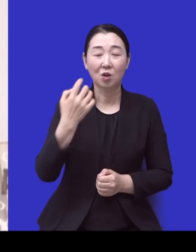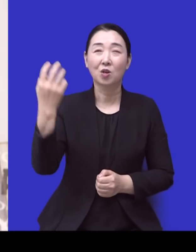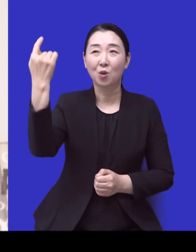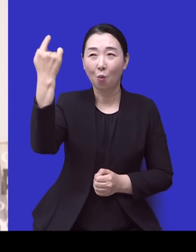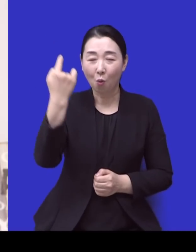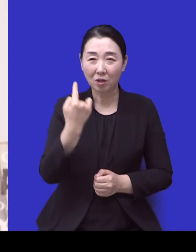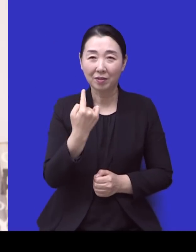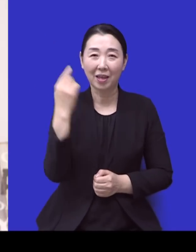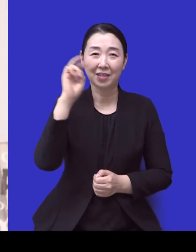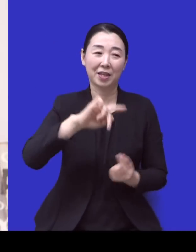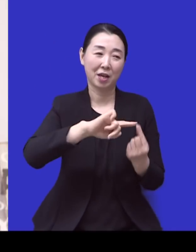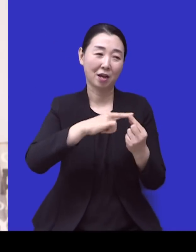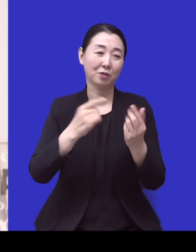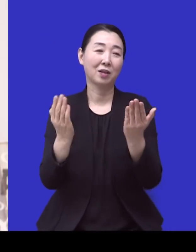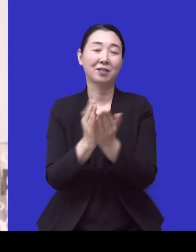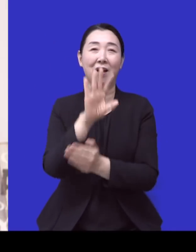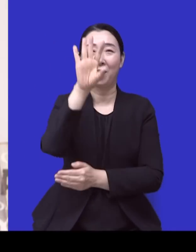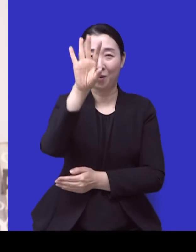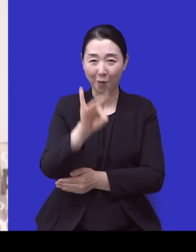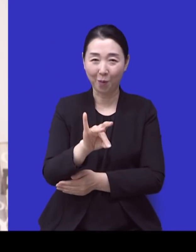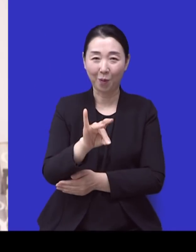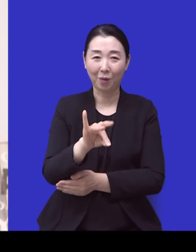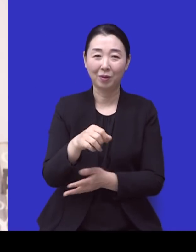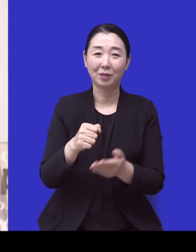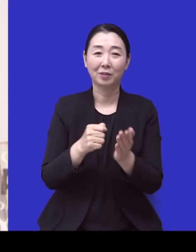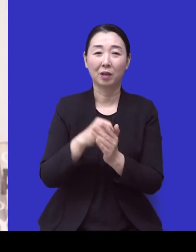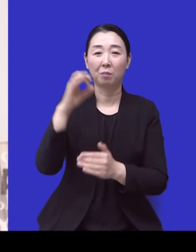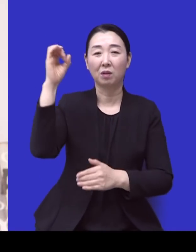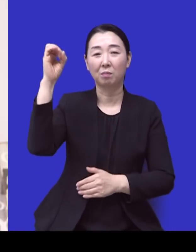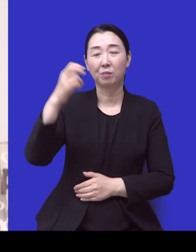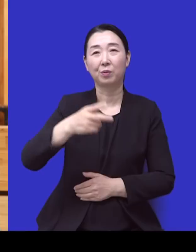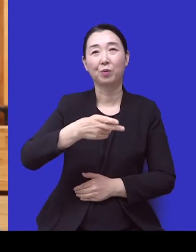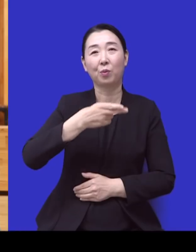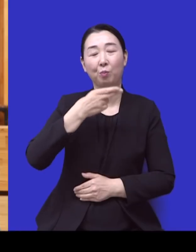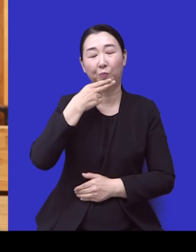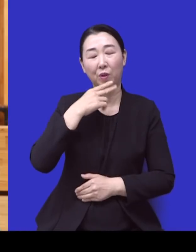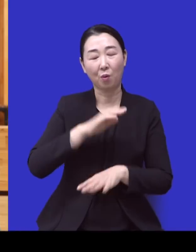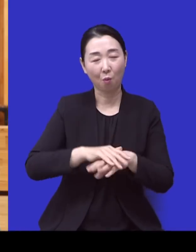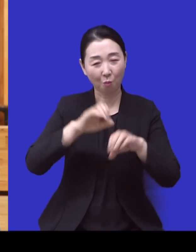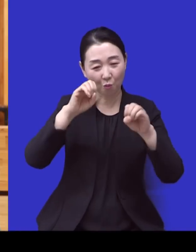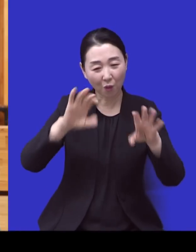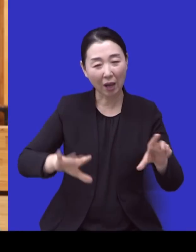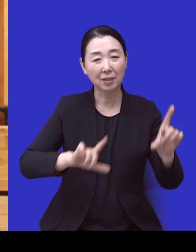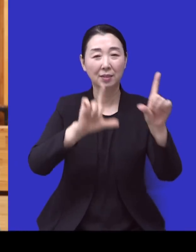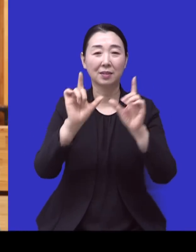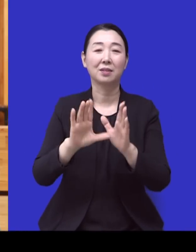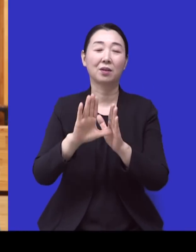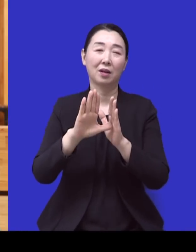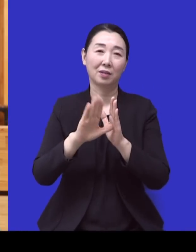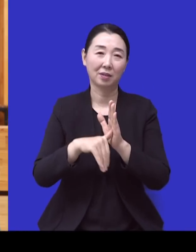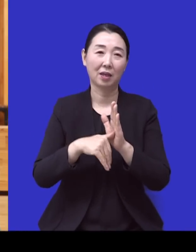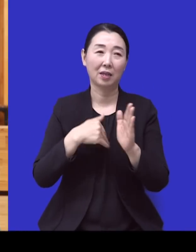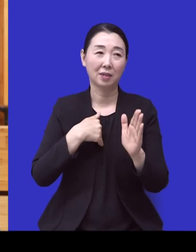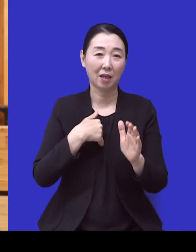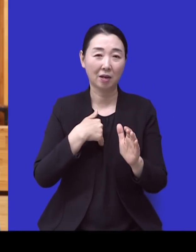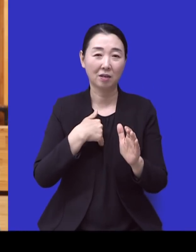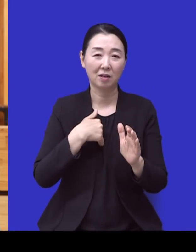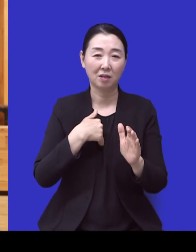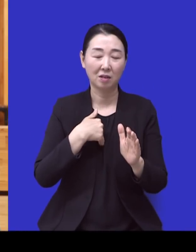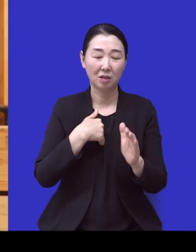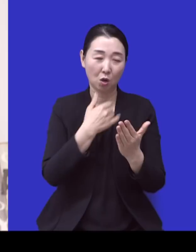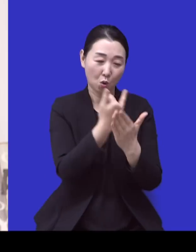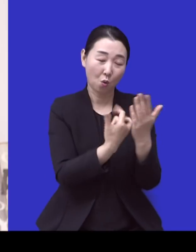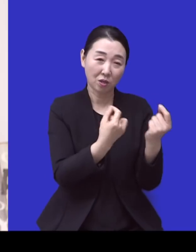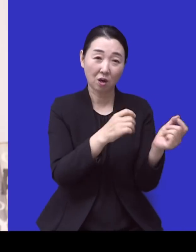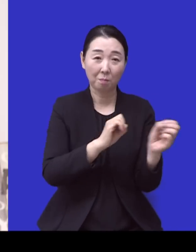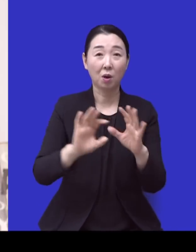찬양의 가사가 너무 잘 어울리는 것 같은 거예요. 정말 빛도 없이 정말 허무한 시절을 그렇게 보내고 있을 때 저를 고아와 같이 버리시지